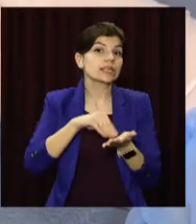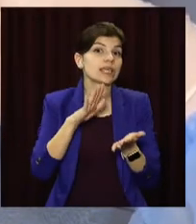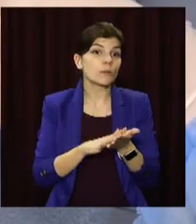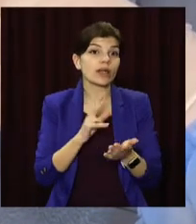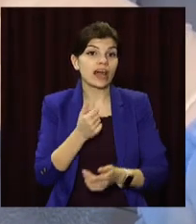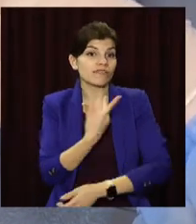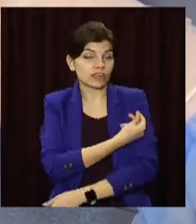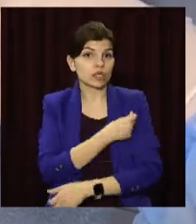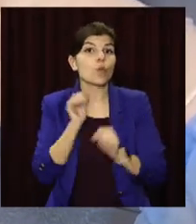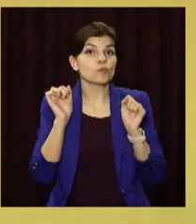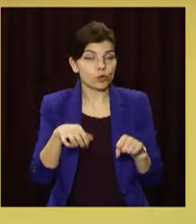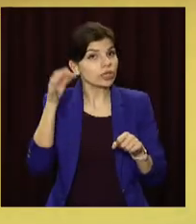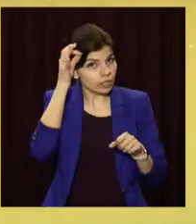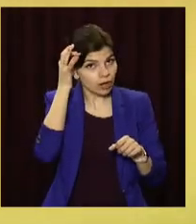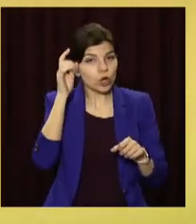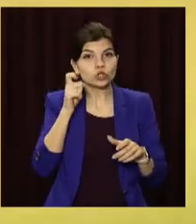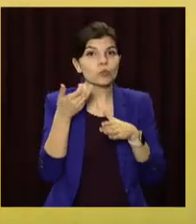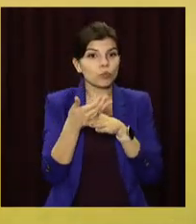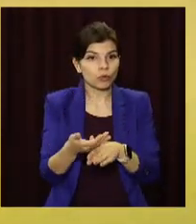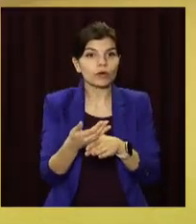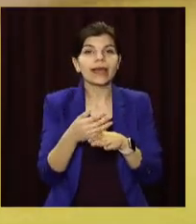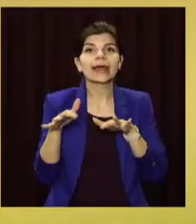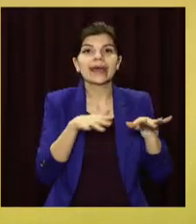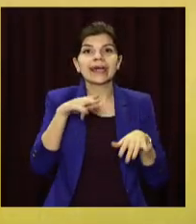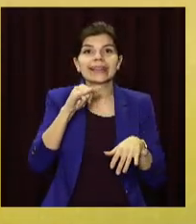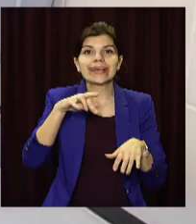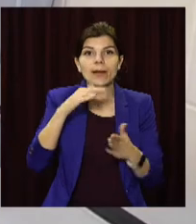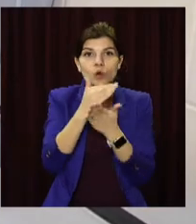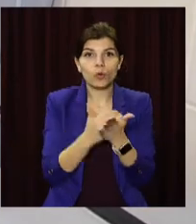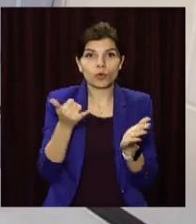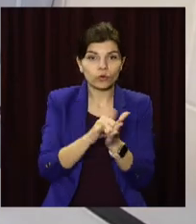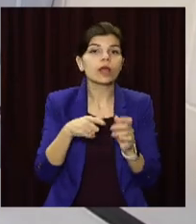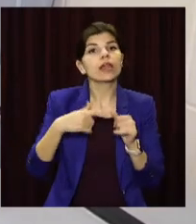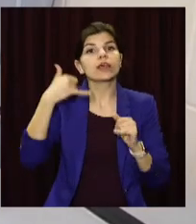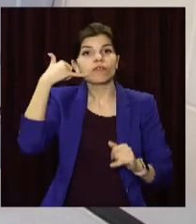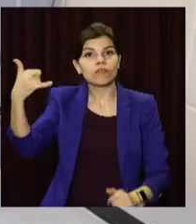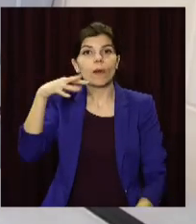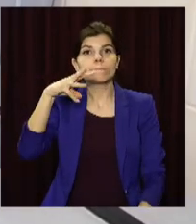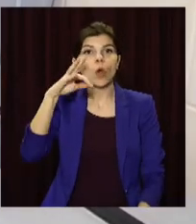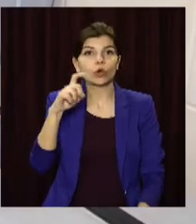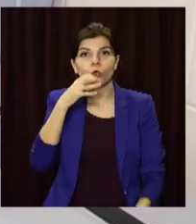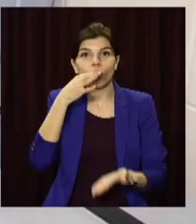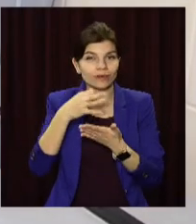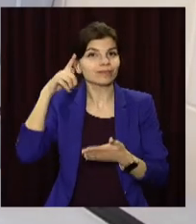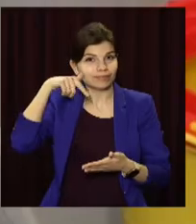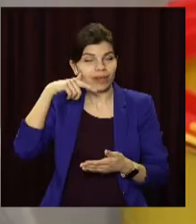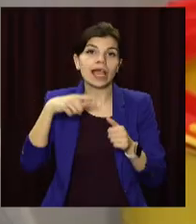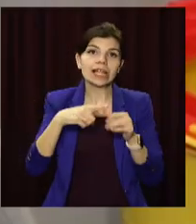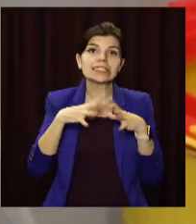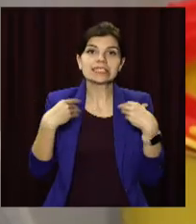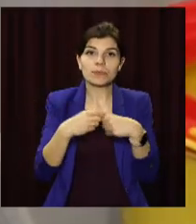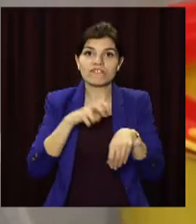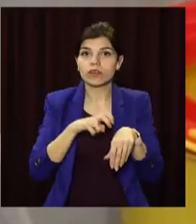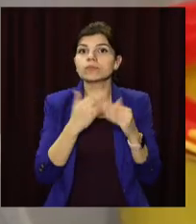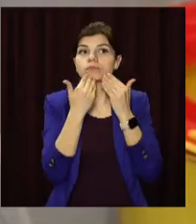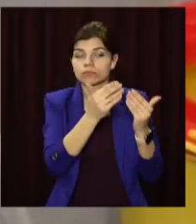на вакцинацію можна, нагадуємо, за допомогою порталу «Дія», зателефонувавши до контакт-центру МОЗ або ж у сімейного лікаря.